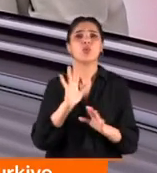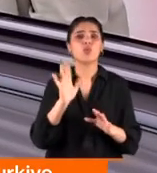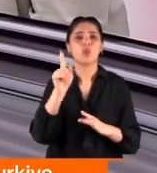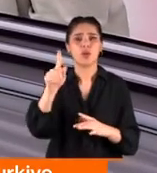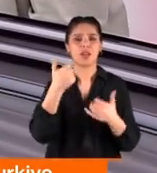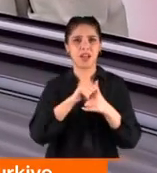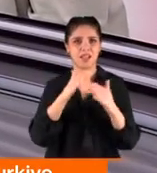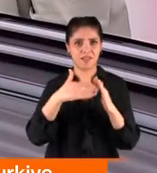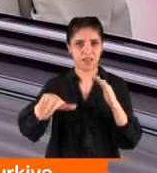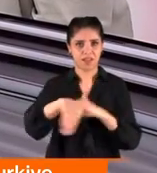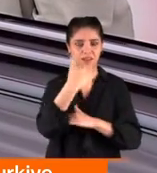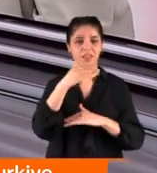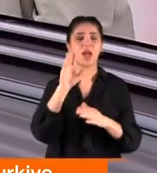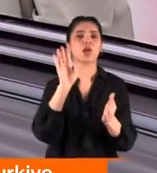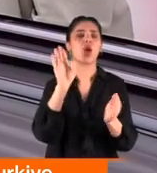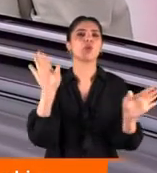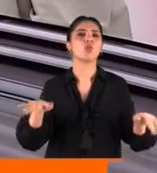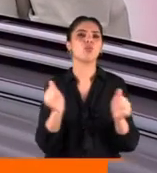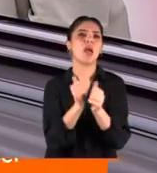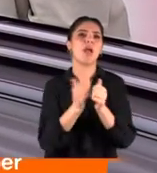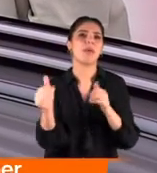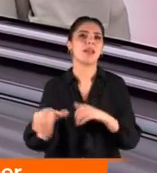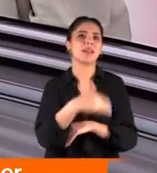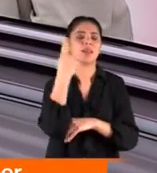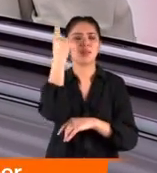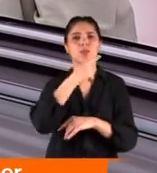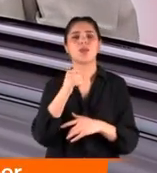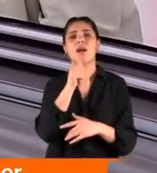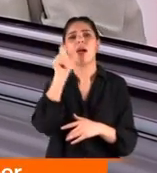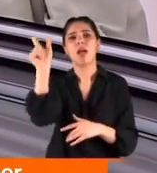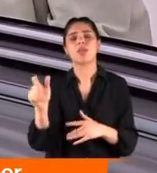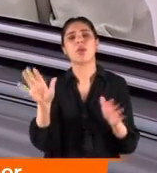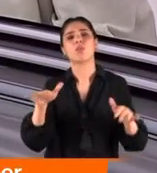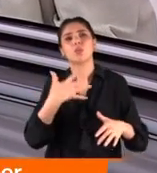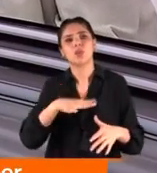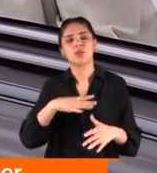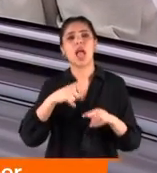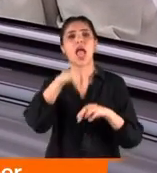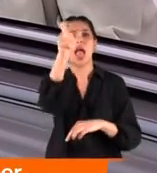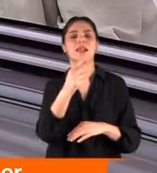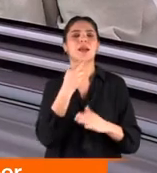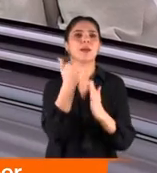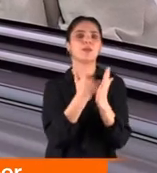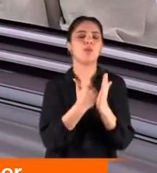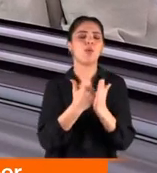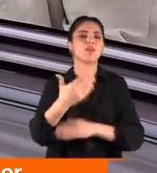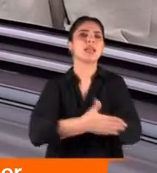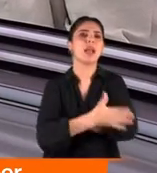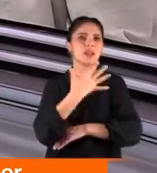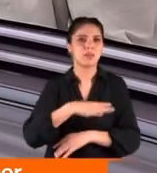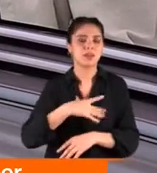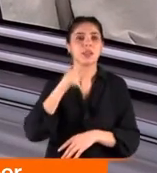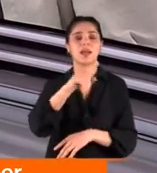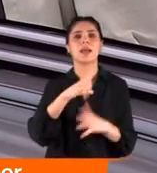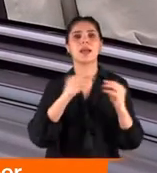giderken yanında götürdüğü papağanıydı. Kuşunun hasretiyle yanıp tutuşan adam Esra Erol'dan yardım istedi. Kayıp eş hakkındaki